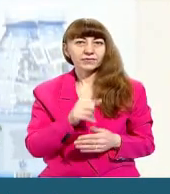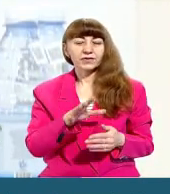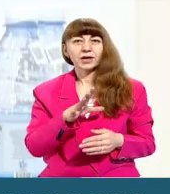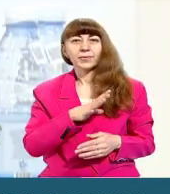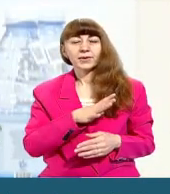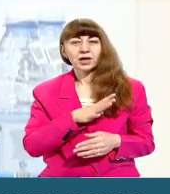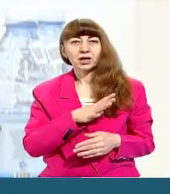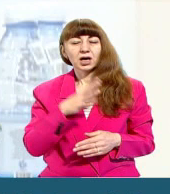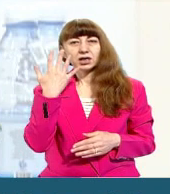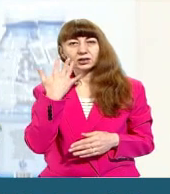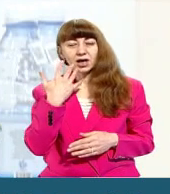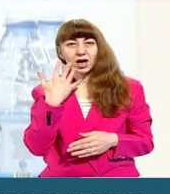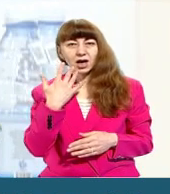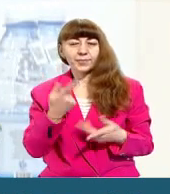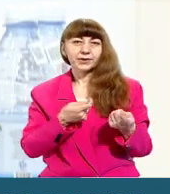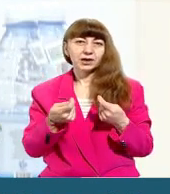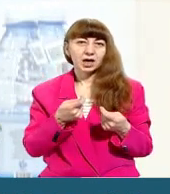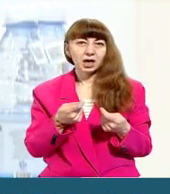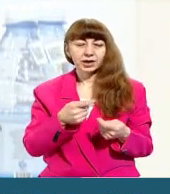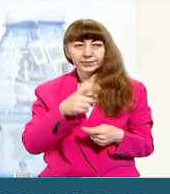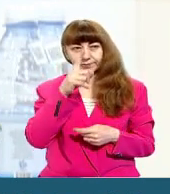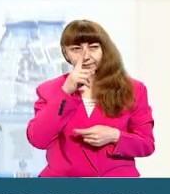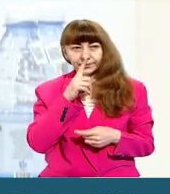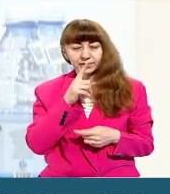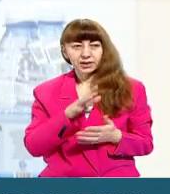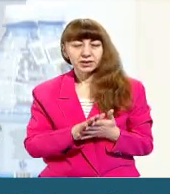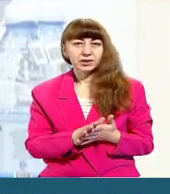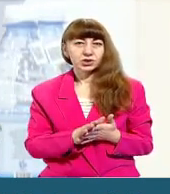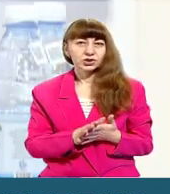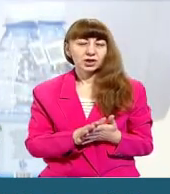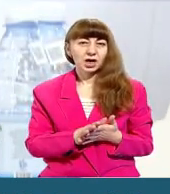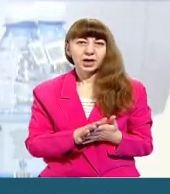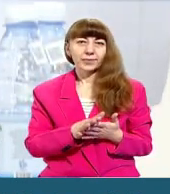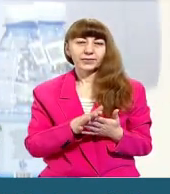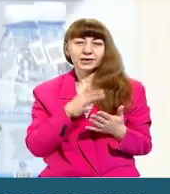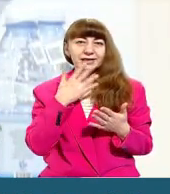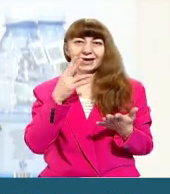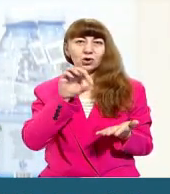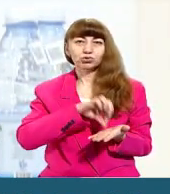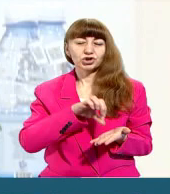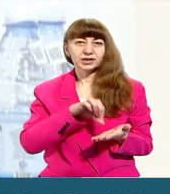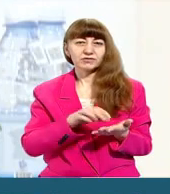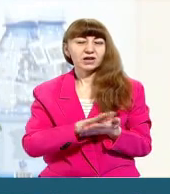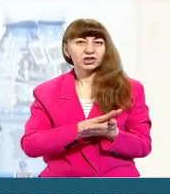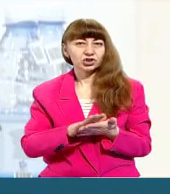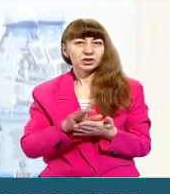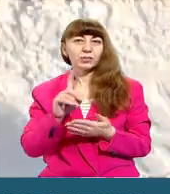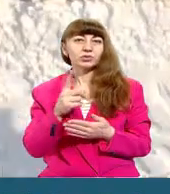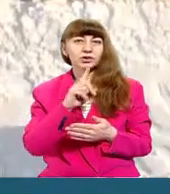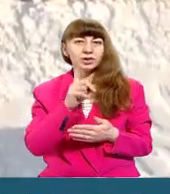келісім шарттардың жоқтығының кесірінен қар бірнеше ай бойы жатқан кездерде болған. Мен қаланы ретке келтіру үшін 3 күн уақыт